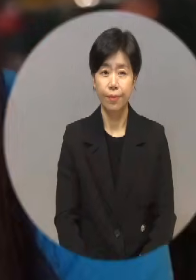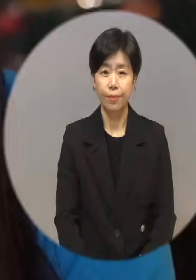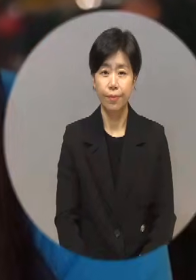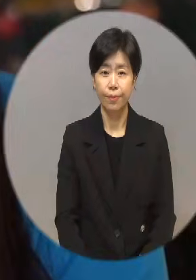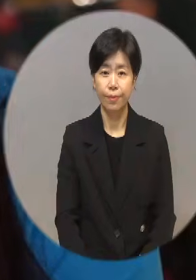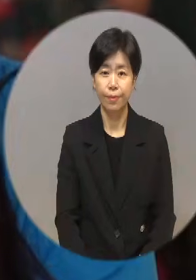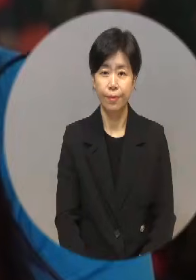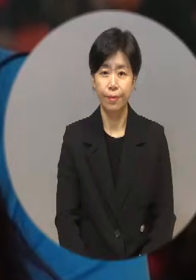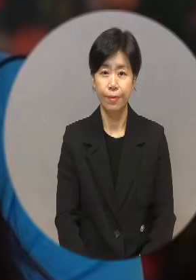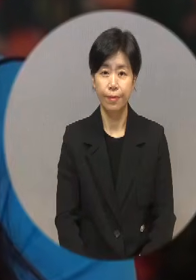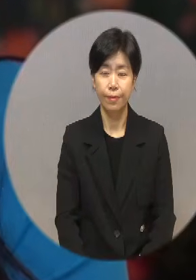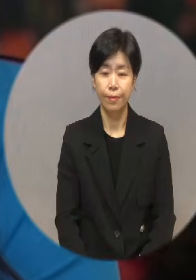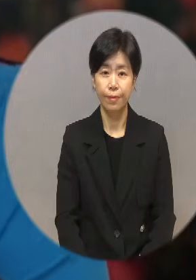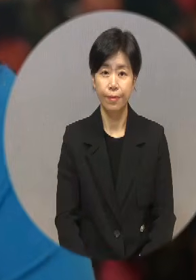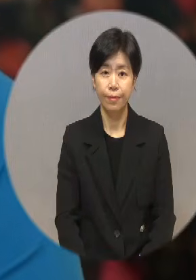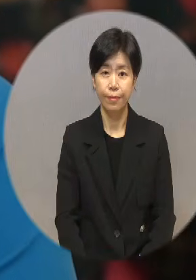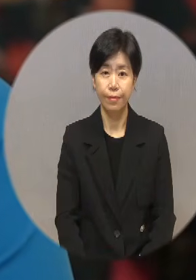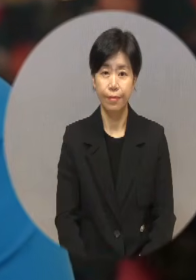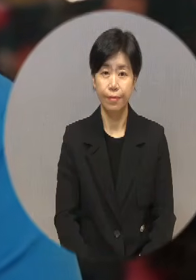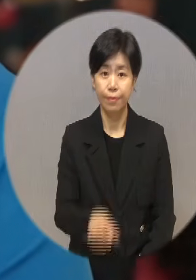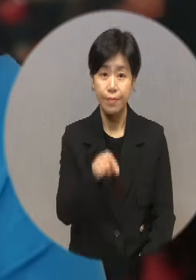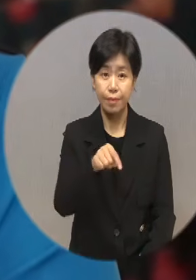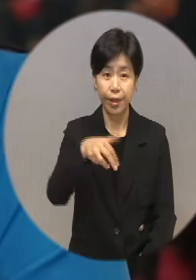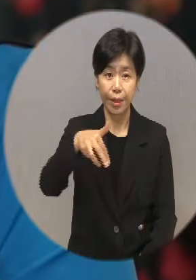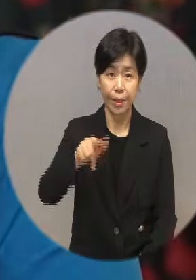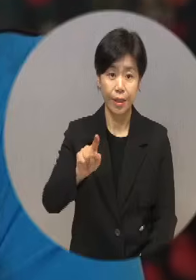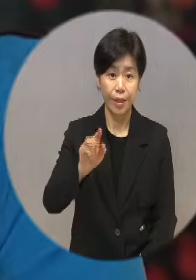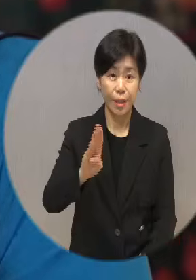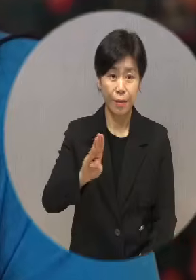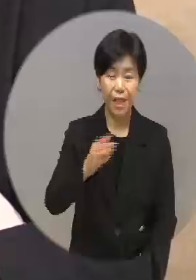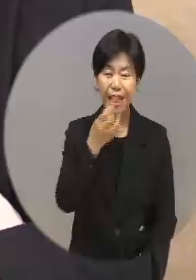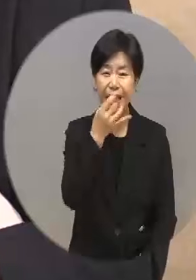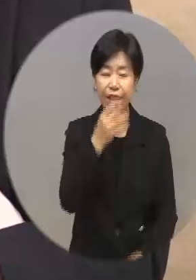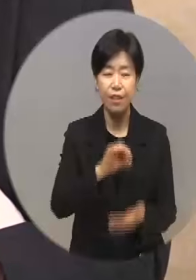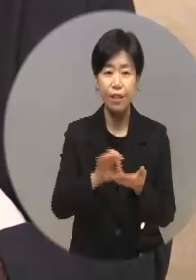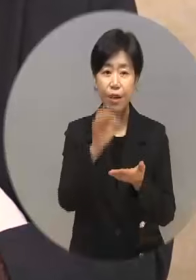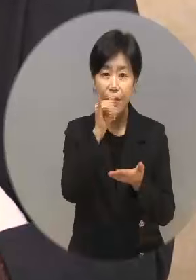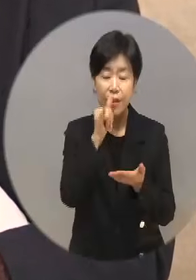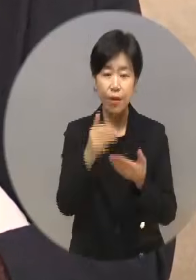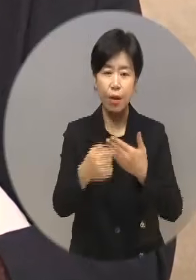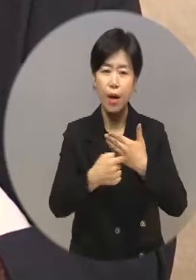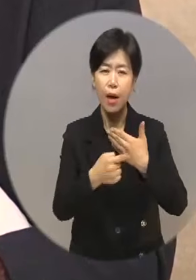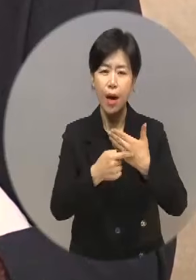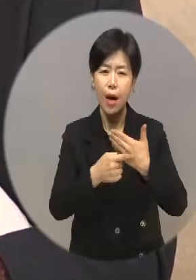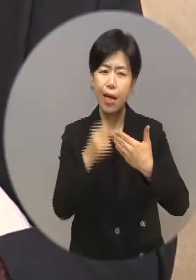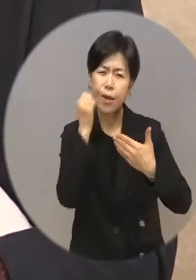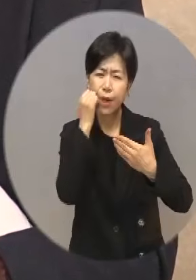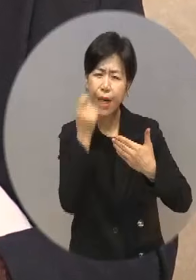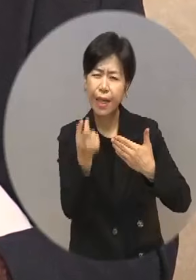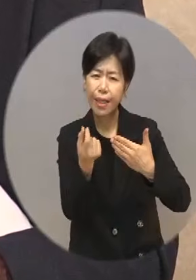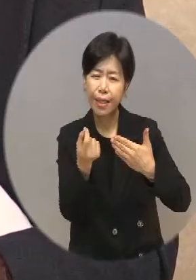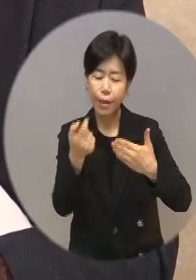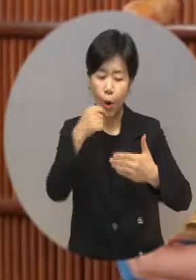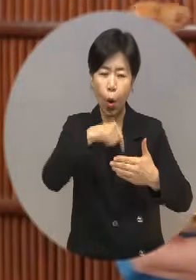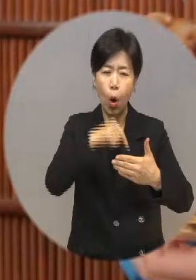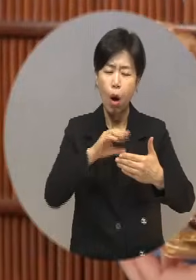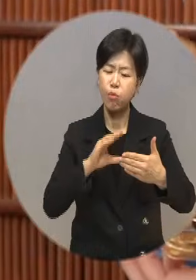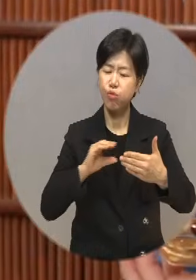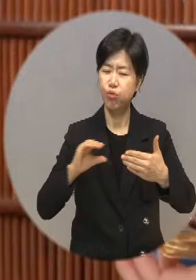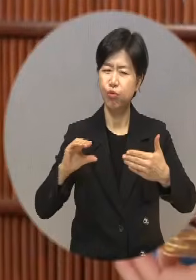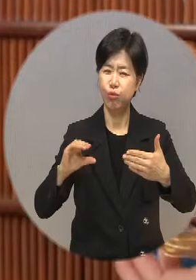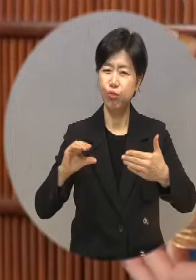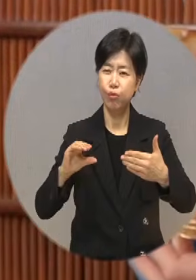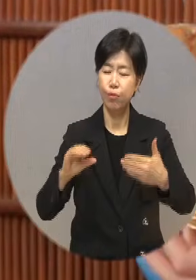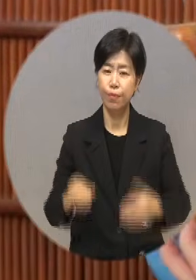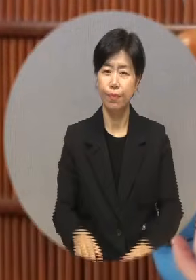들어가나요? 요거는 찹쌀로 해서 맛있어요. 그러니까 겉은 바삭하고 안은 촉촉하고.